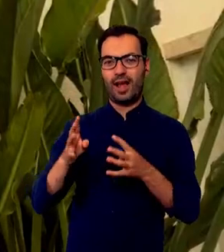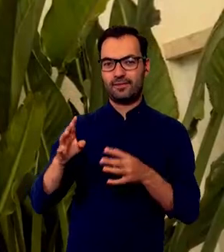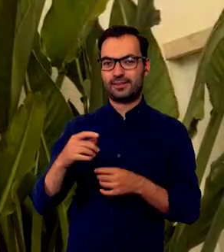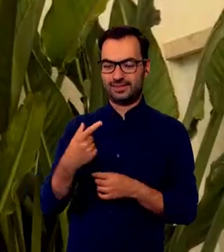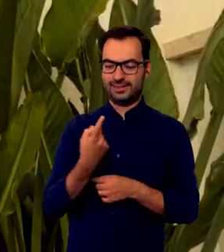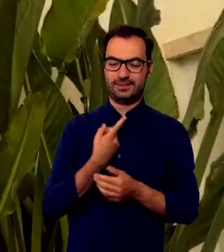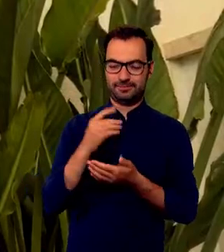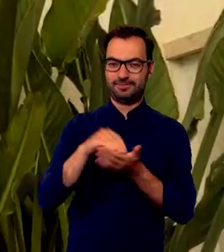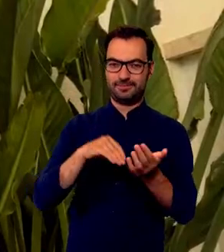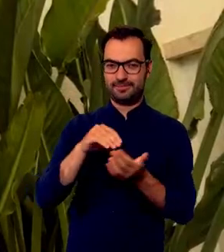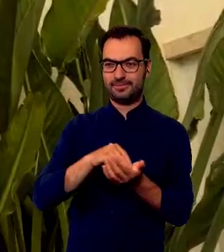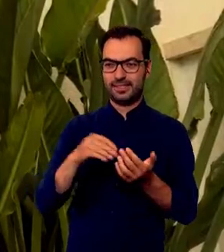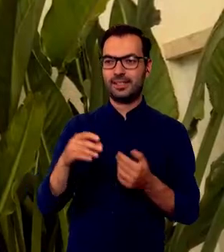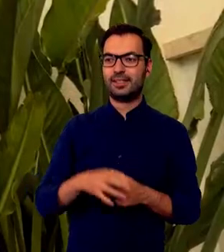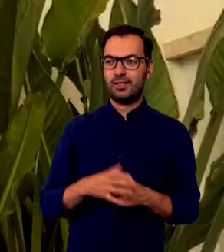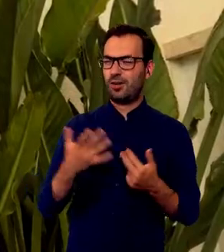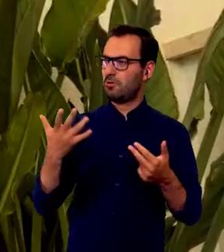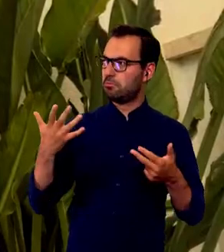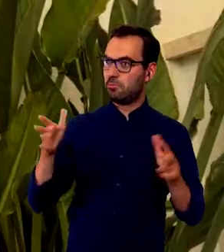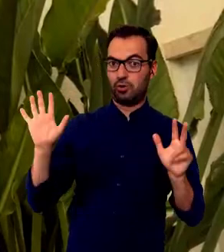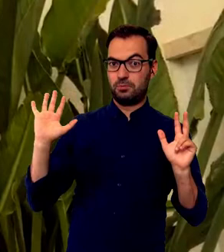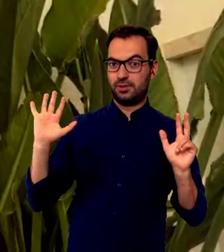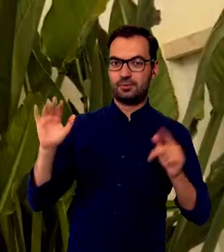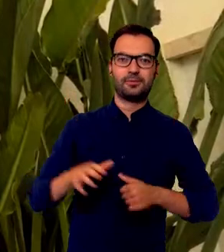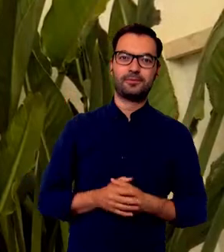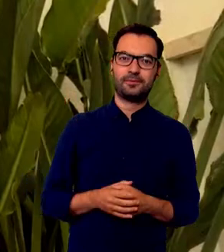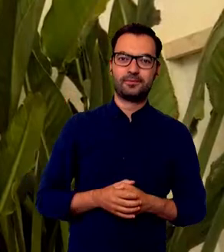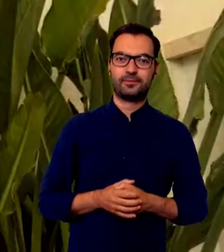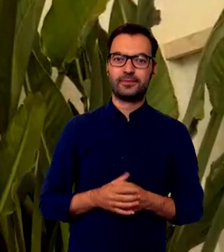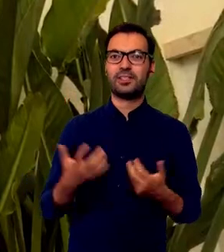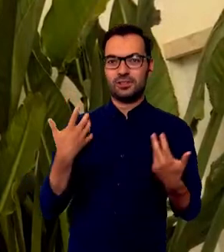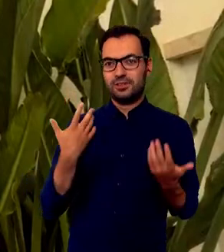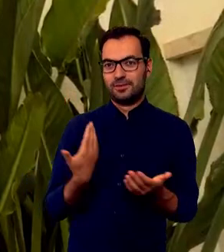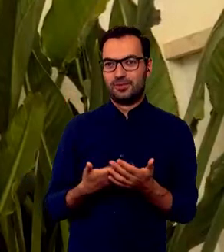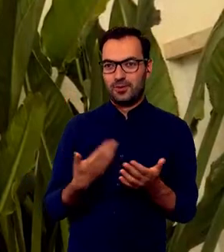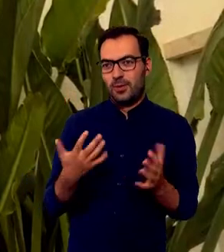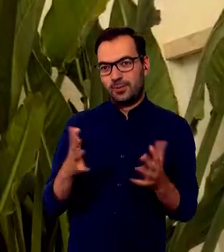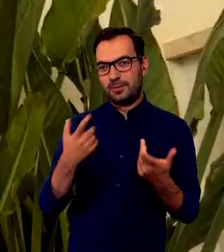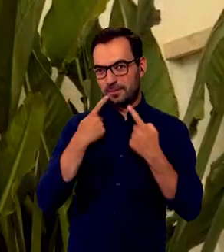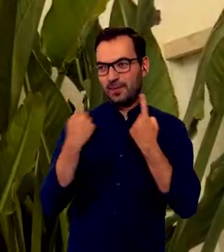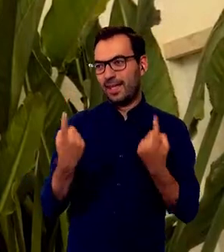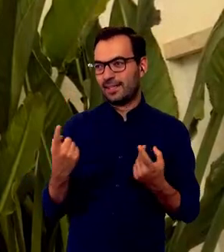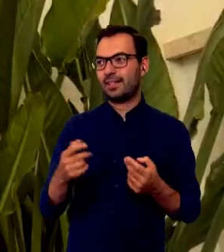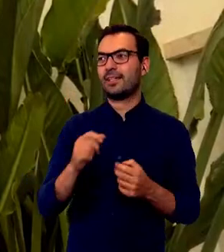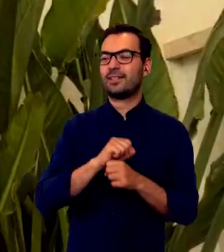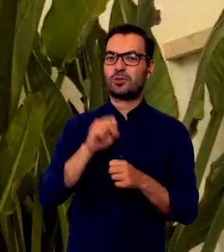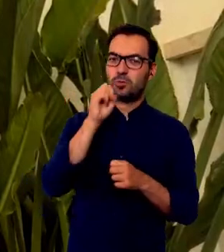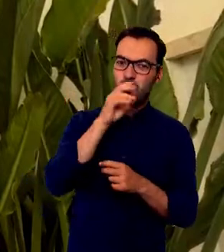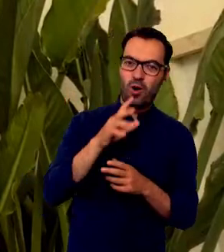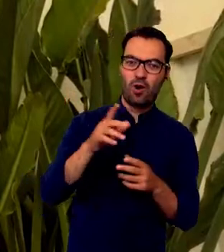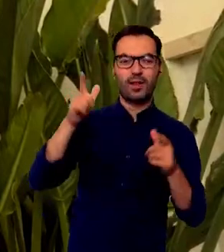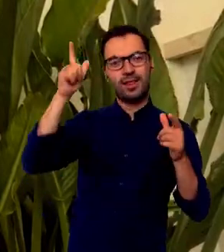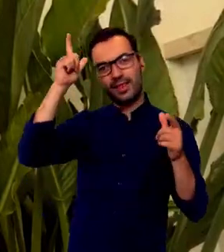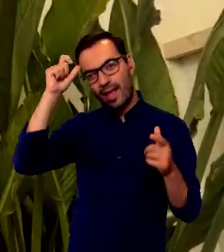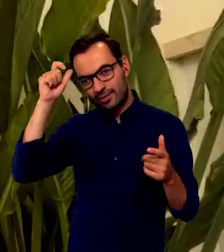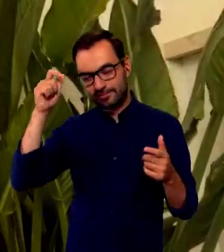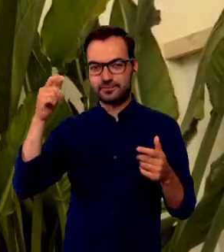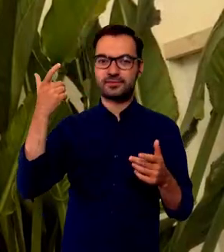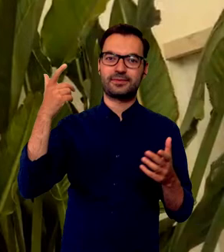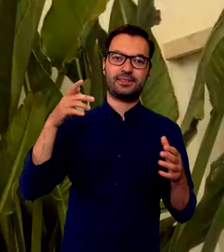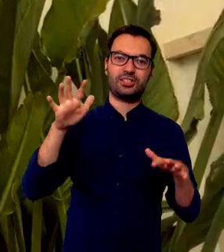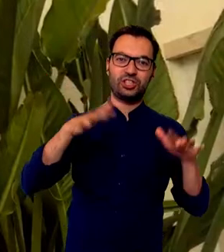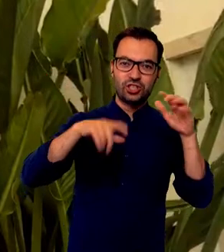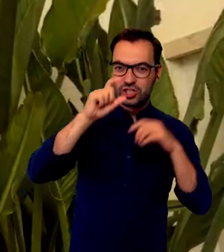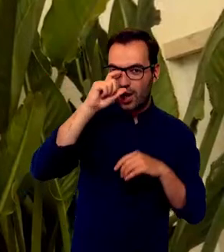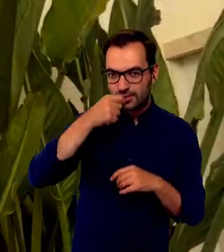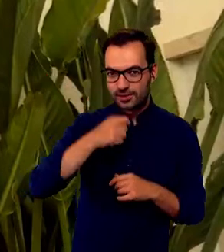popełniłam, tak rzeczywiście już 8 lat temu, że życie to bajka, jak w każdej bajce są smoki, trole, czarownice, jest 7 gór, 7 rzek.